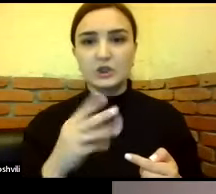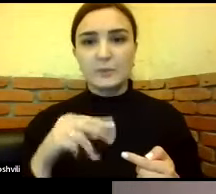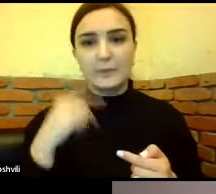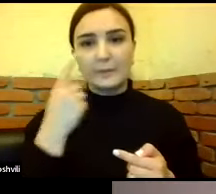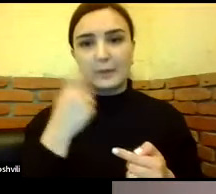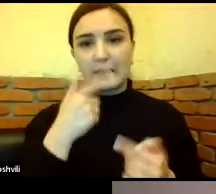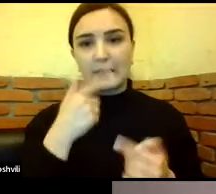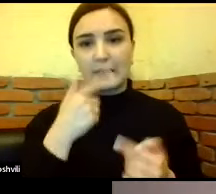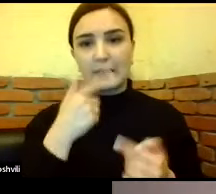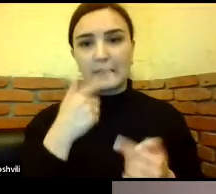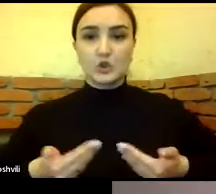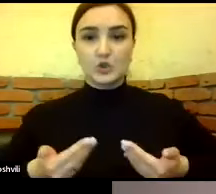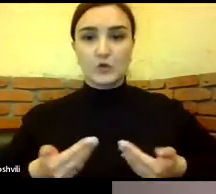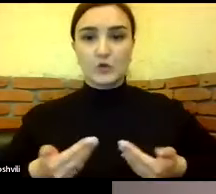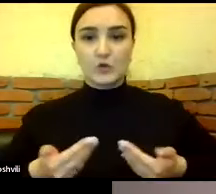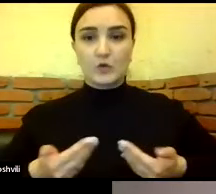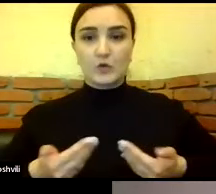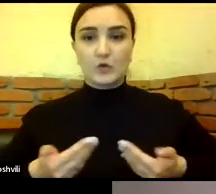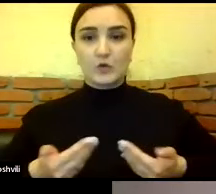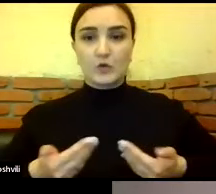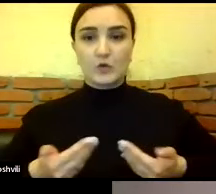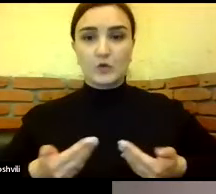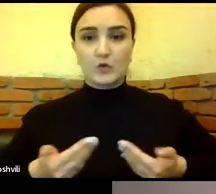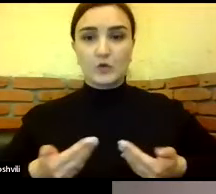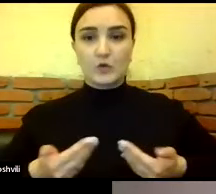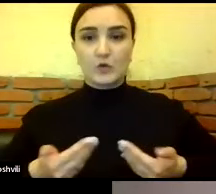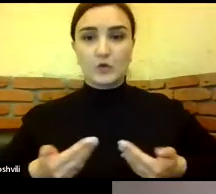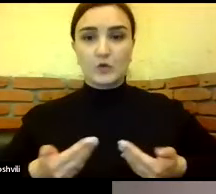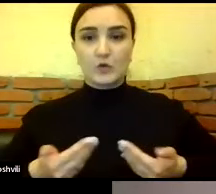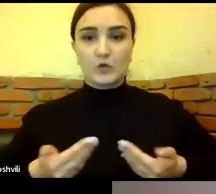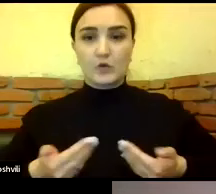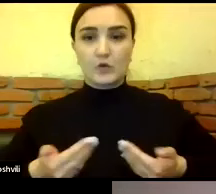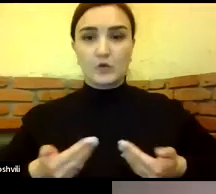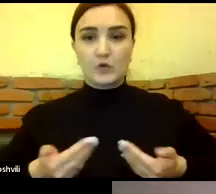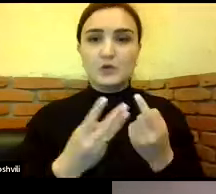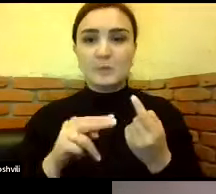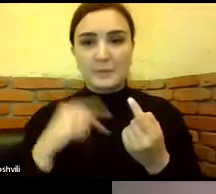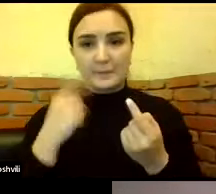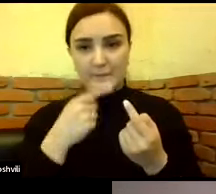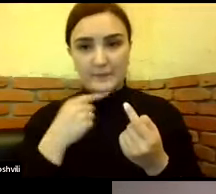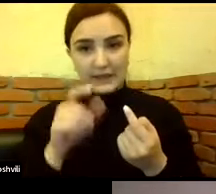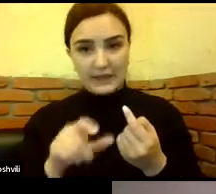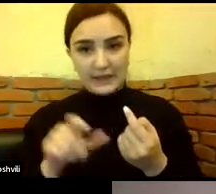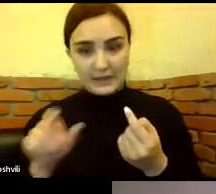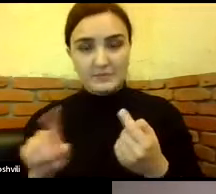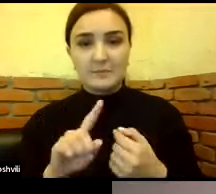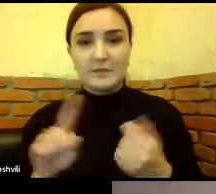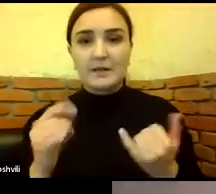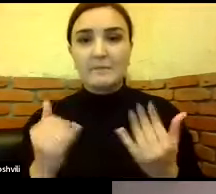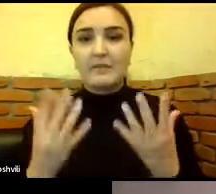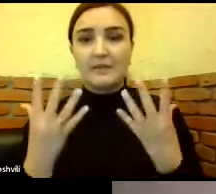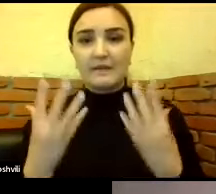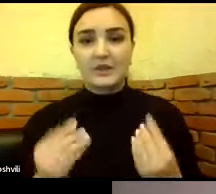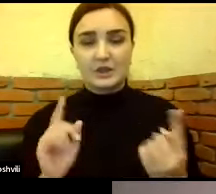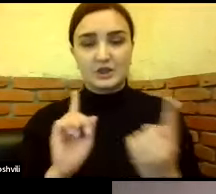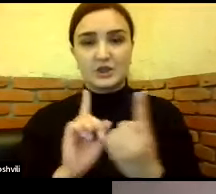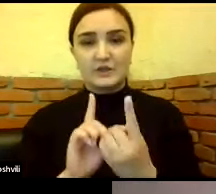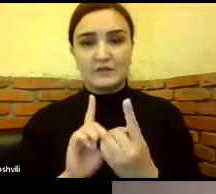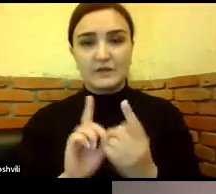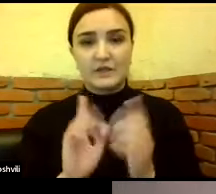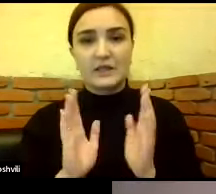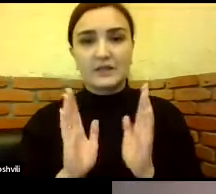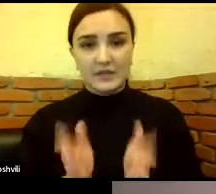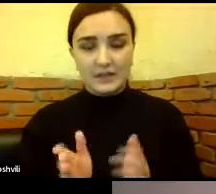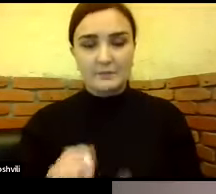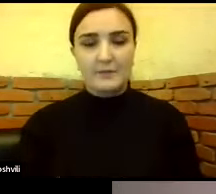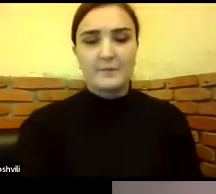ცხოვრების შესახებ გარკვეულ დეტალებს, რაც ეხება რა თქმა უნდა შეშმ პირობას, მაგრამ დღევანდელ ლაივში გვექნება ოდნავ განსხვავებული